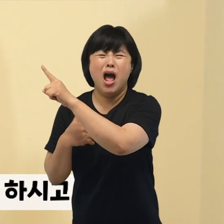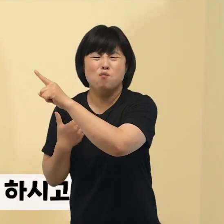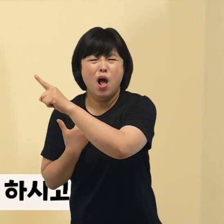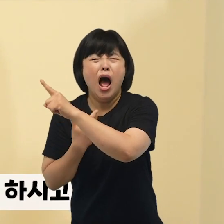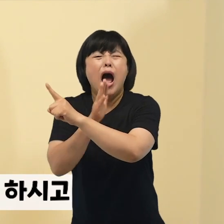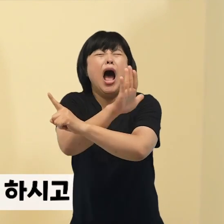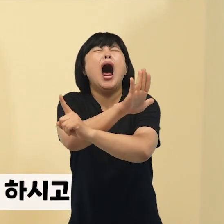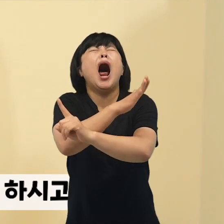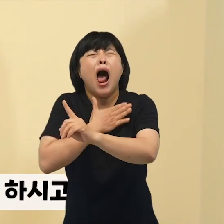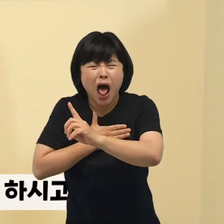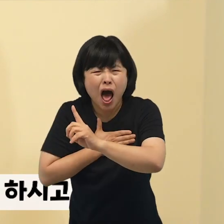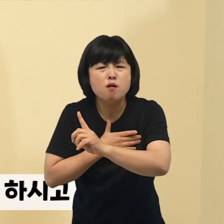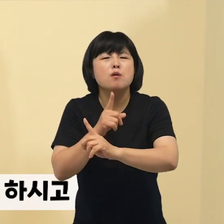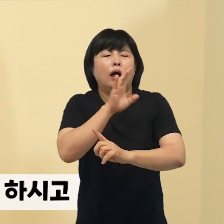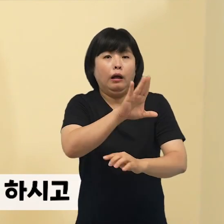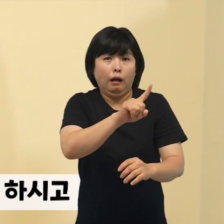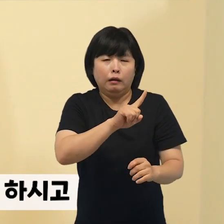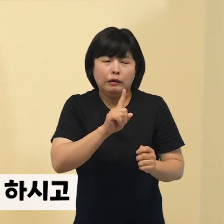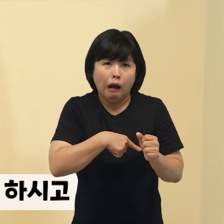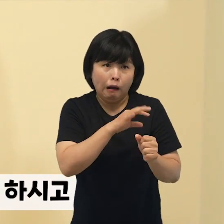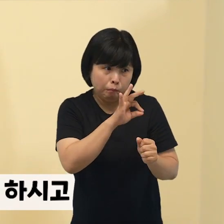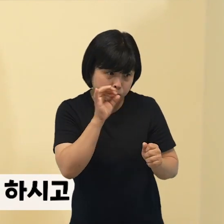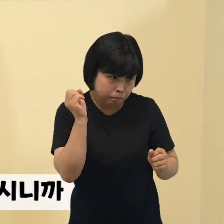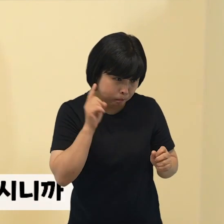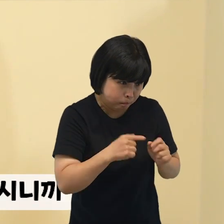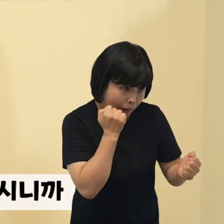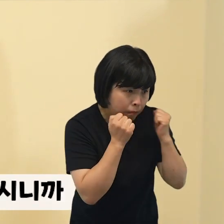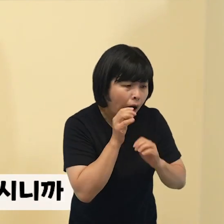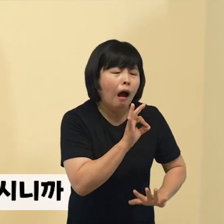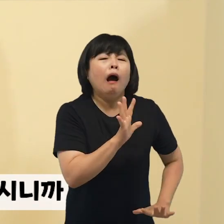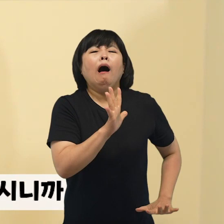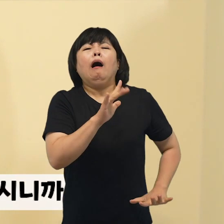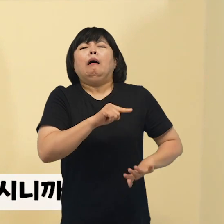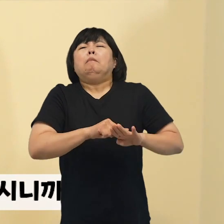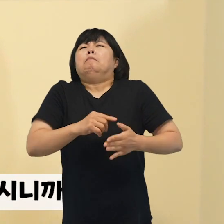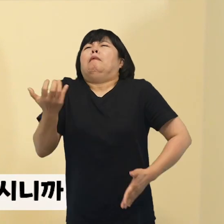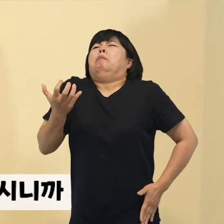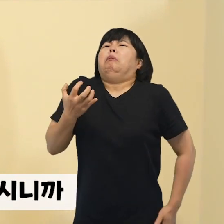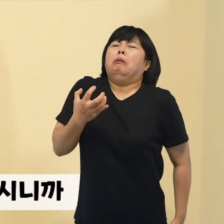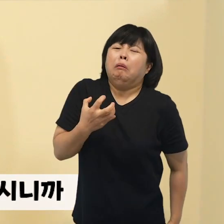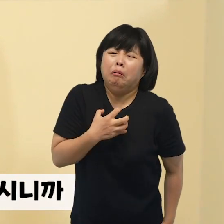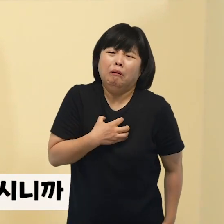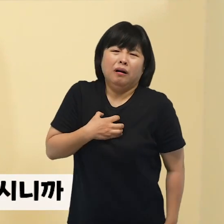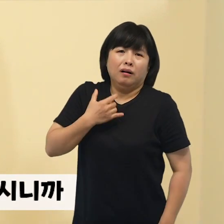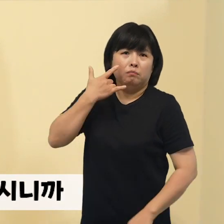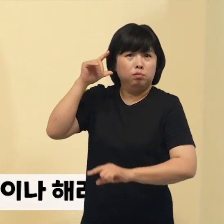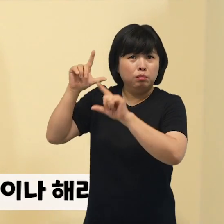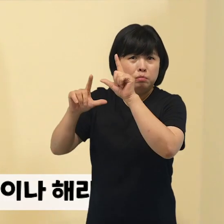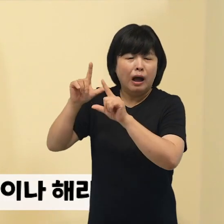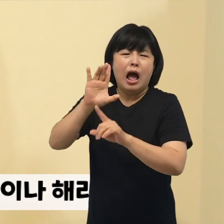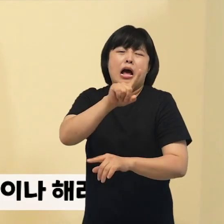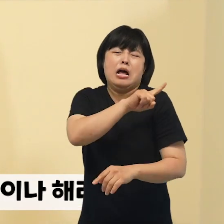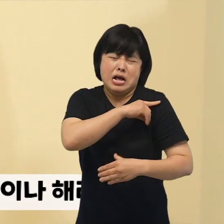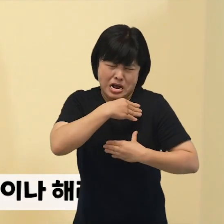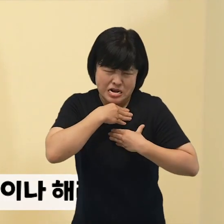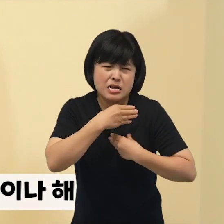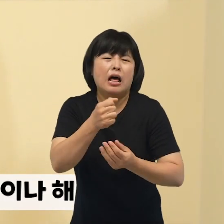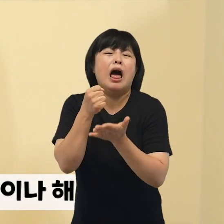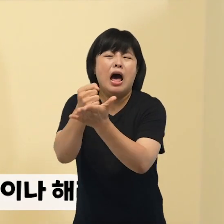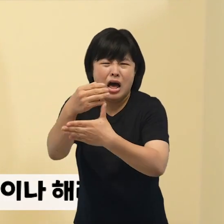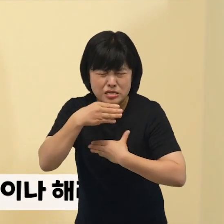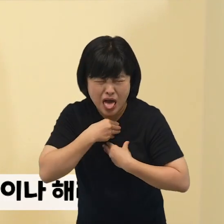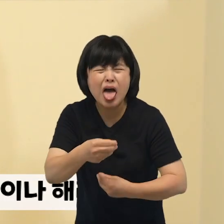잘 해가지고 벌었던 거는 이제 생각을 못 하시고 이제 잃어서 제가 가슴 아파하는 모습만 보시니까 이제